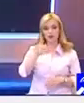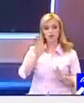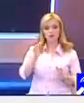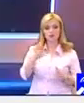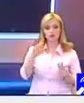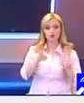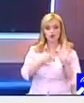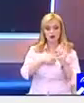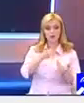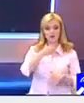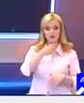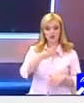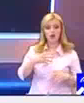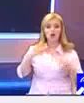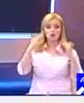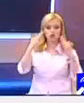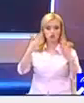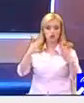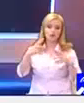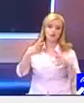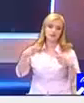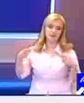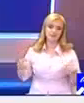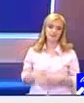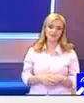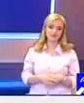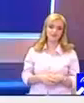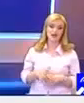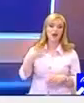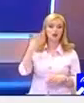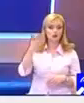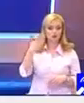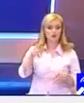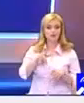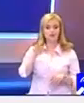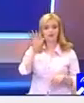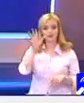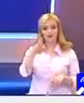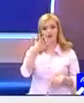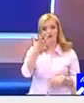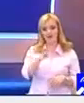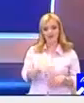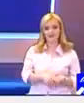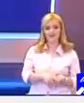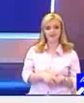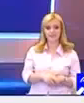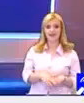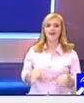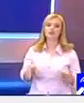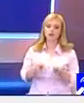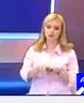27 de grade la prânz, iar cerul va fi variabil. Și în România, vremea va fi mai caldă decât normalul perioadei. Și la